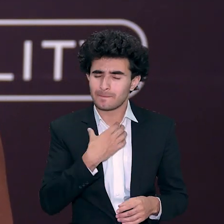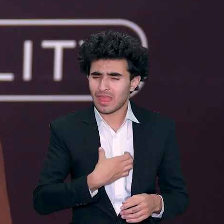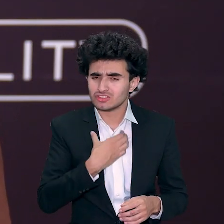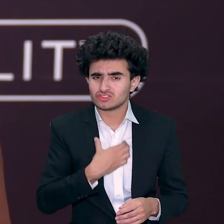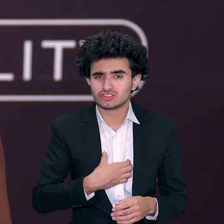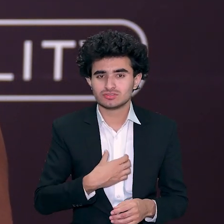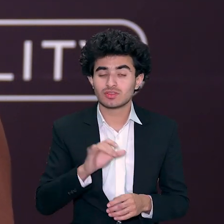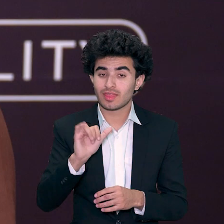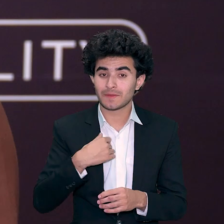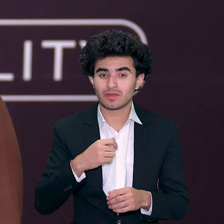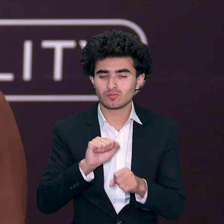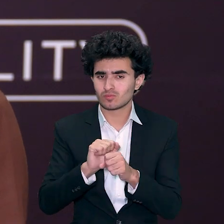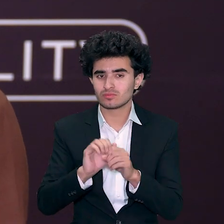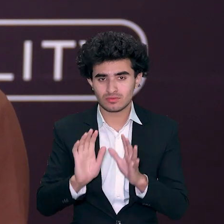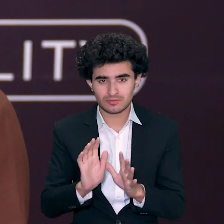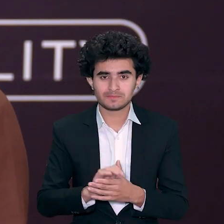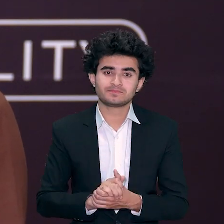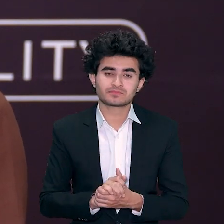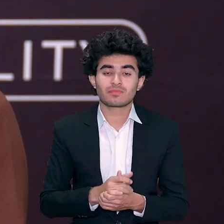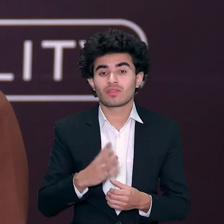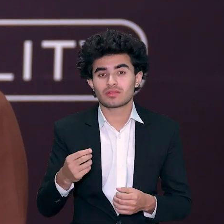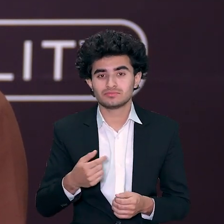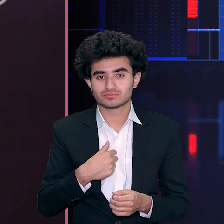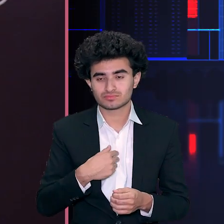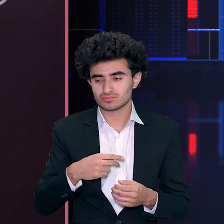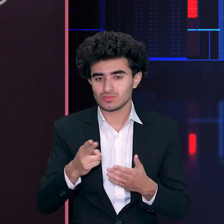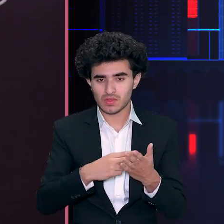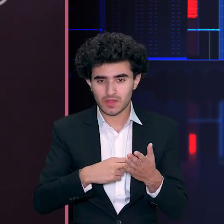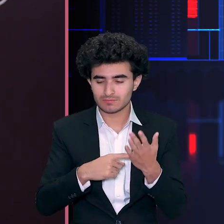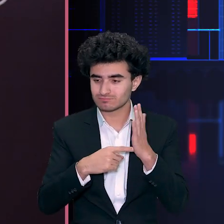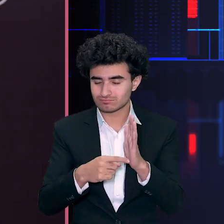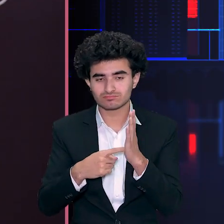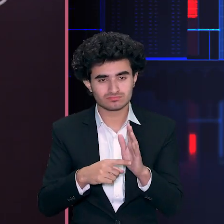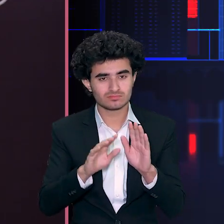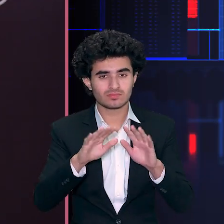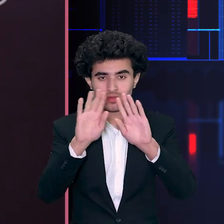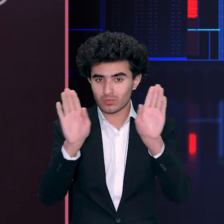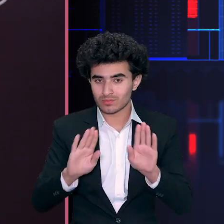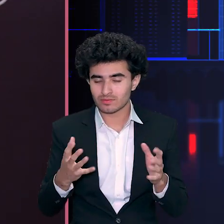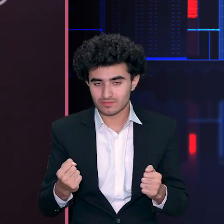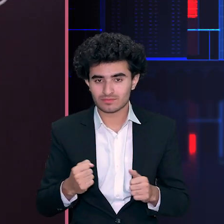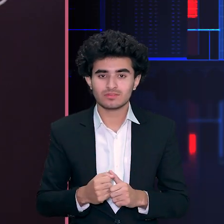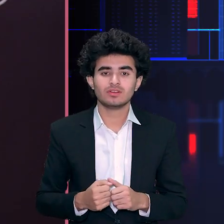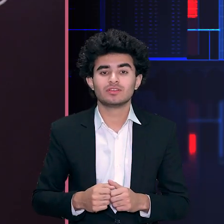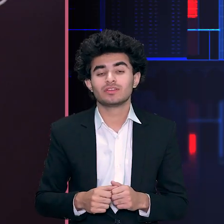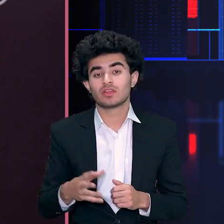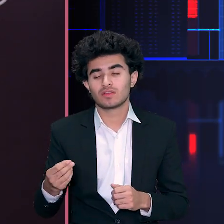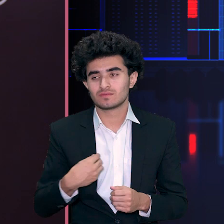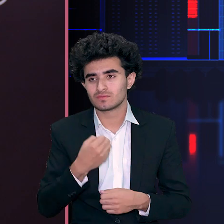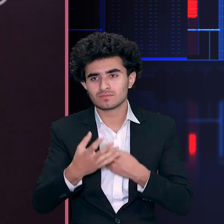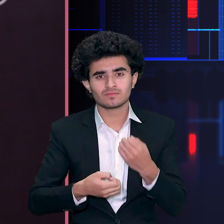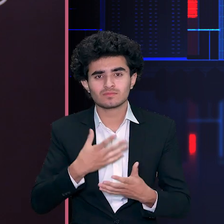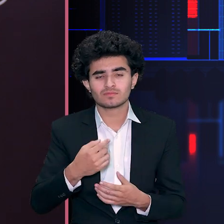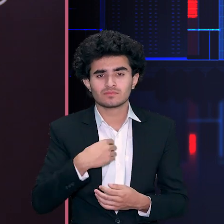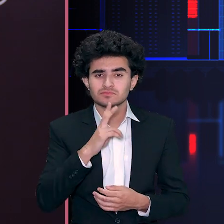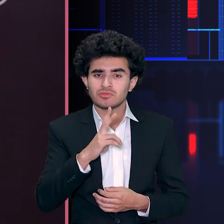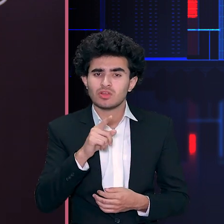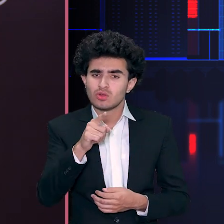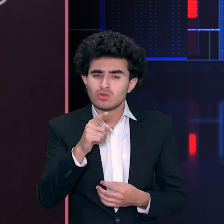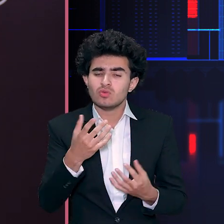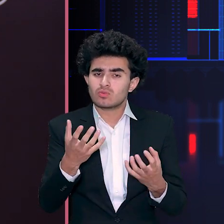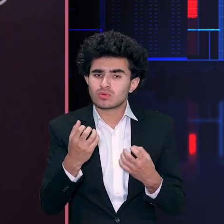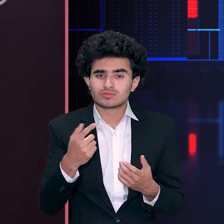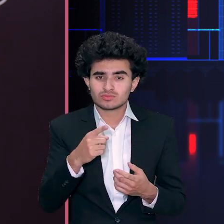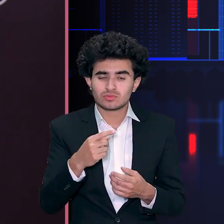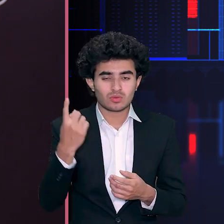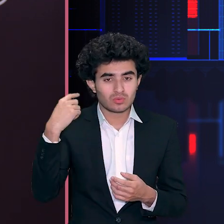ہوں اور میں ان کو کہتا ہوں کہ اچھا آپ کیا کرتے تھے، کہتا تھا یار مجھے کیا پتا تھا کہ آپ ایک ایسا ٹائم آئے گا کہ آپ ایک اچھے سے آرٹسٹ بن